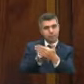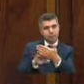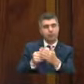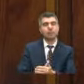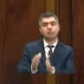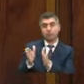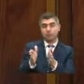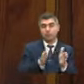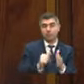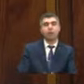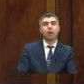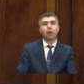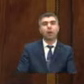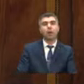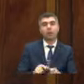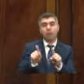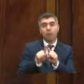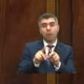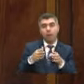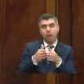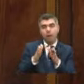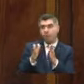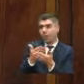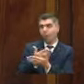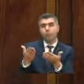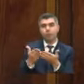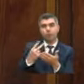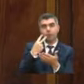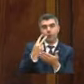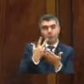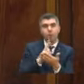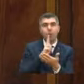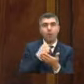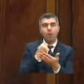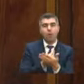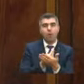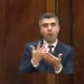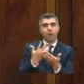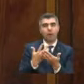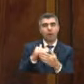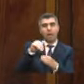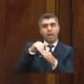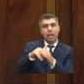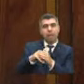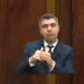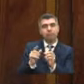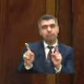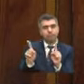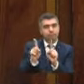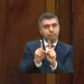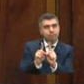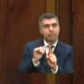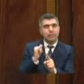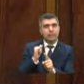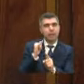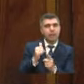إطار انفتاحها المستمر على الشركاء السياسيين والاجتماعيين والاقتصاديين وتوفير شروط إنجاح الإصلاحات الكبرى في